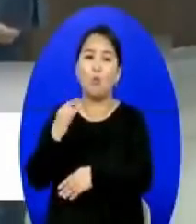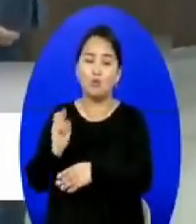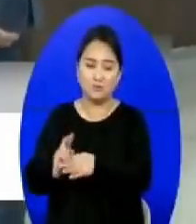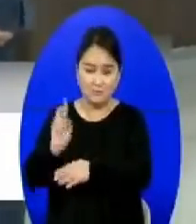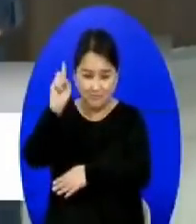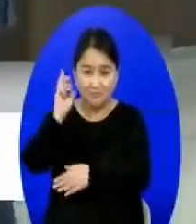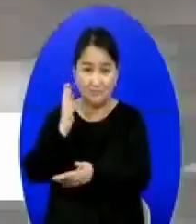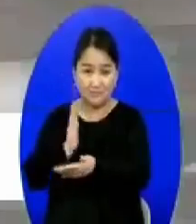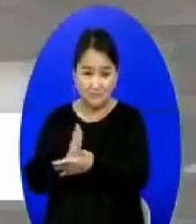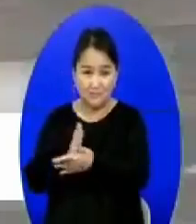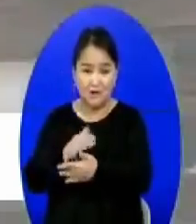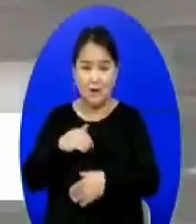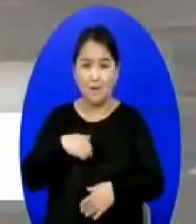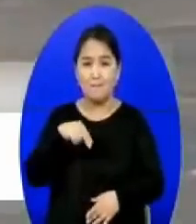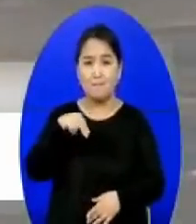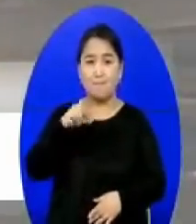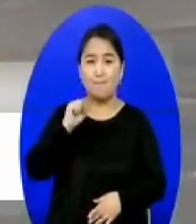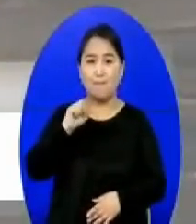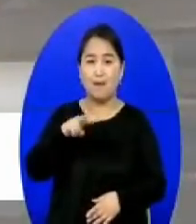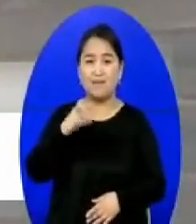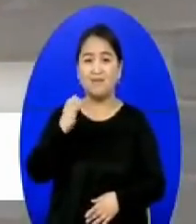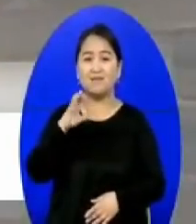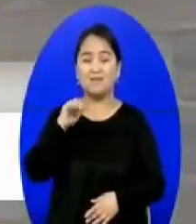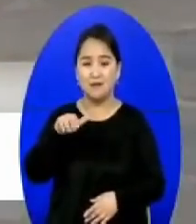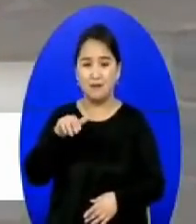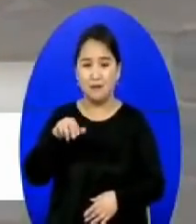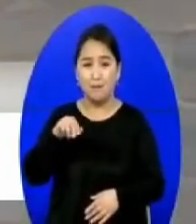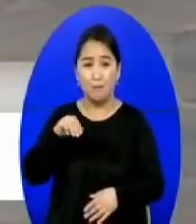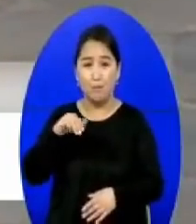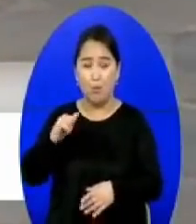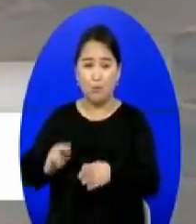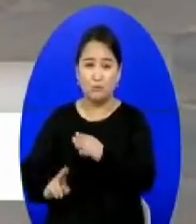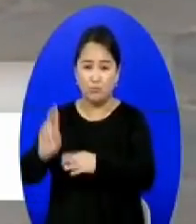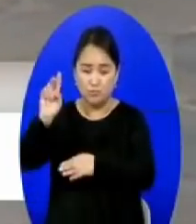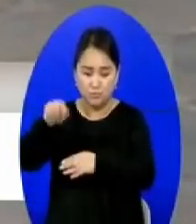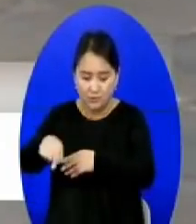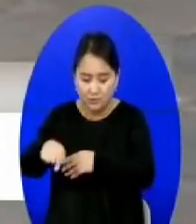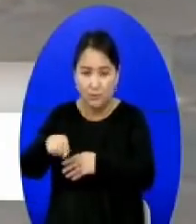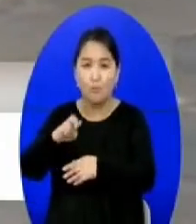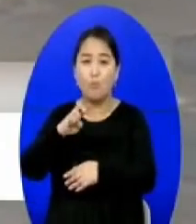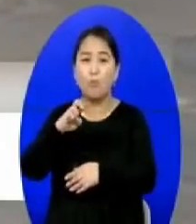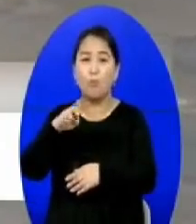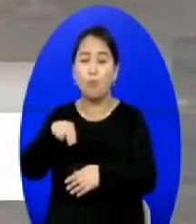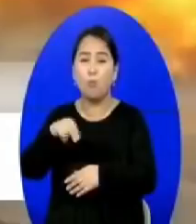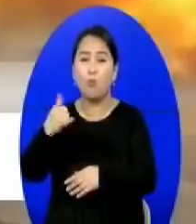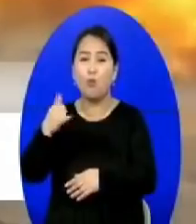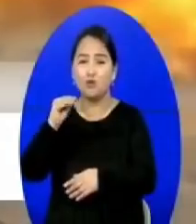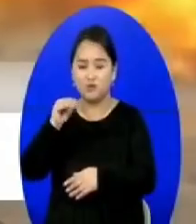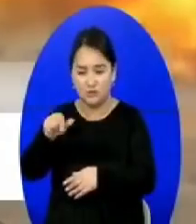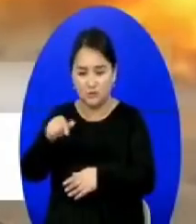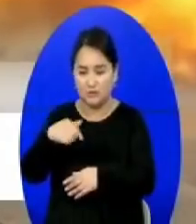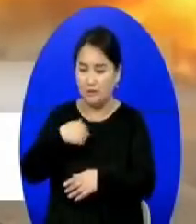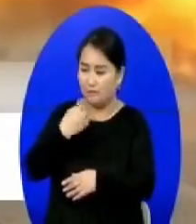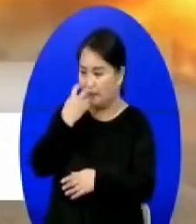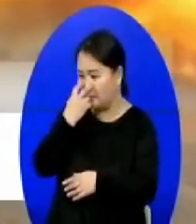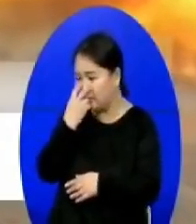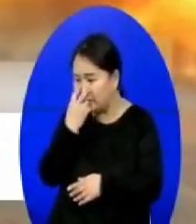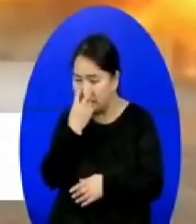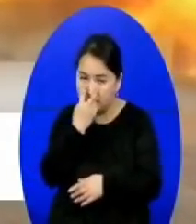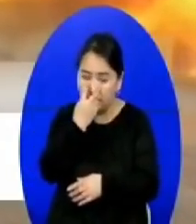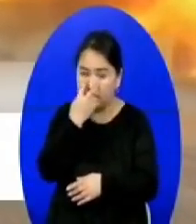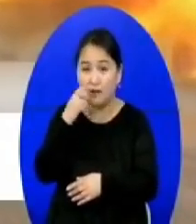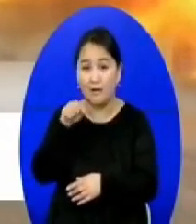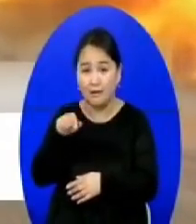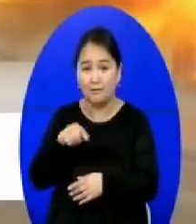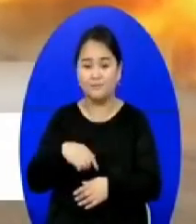гэдэг нь тив алгасагч баллистик пуужин эсвэл одоо шумбагч онгоцноос харвдаг баллистик пуужин байж магадгүй гэж ажиглагчид харж байна. За ер нь